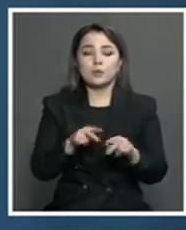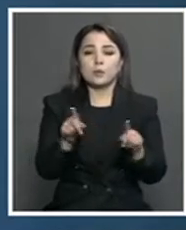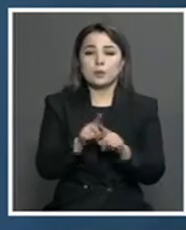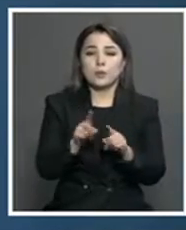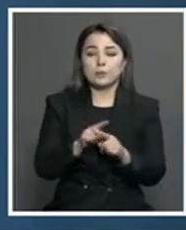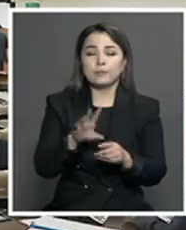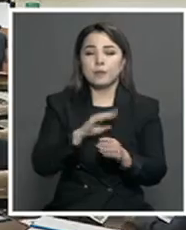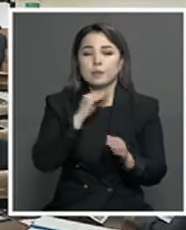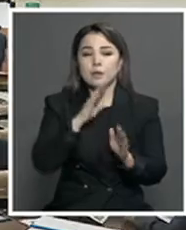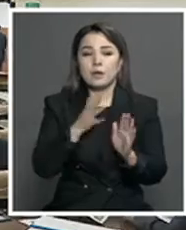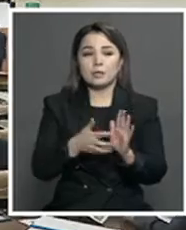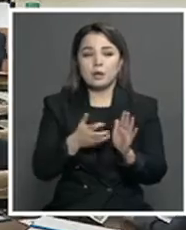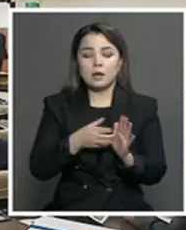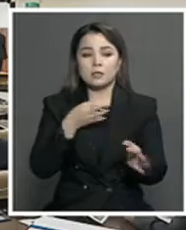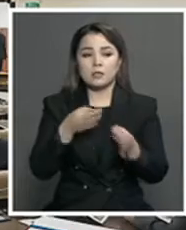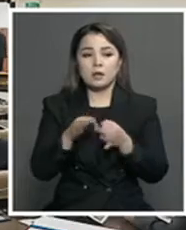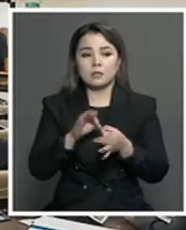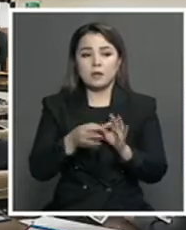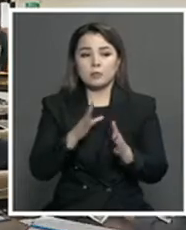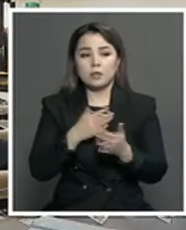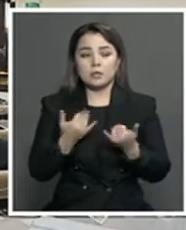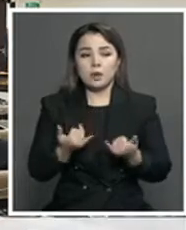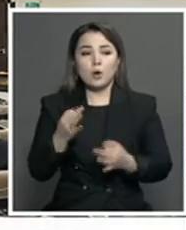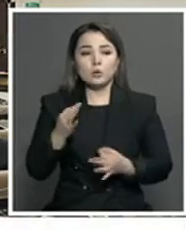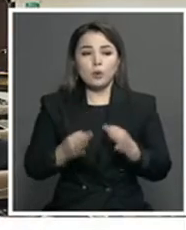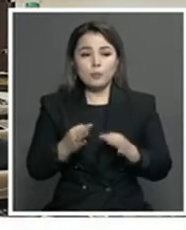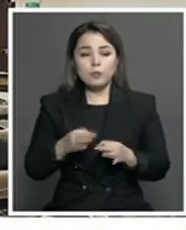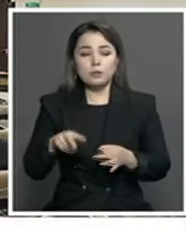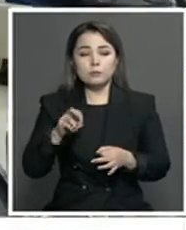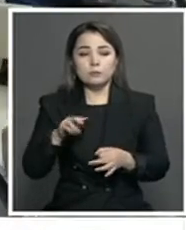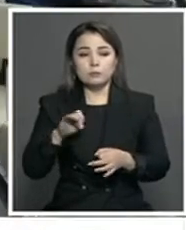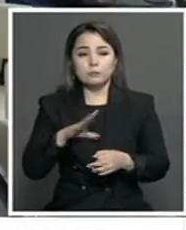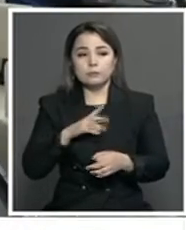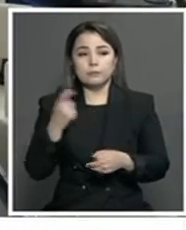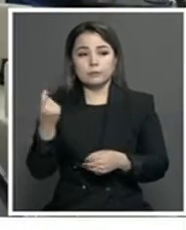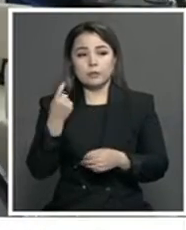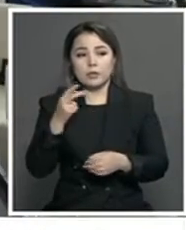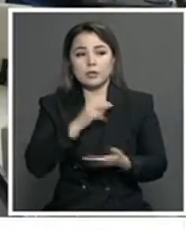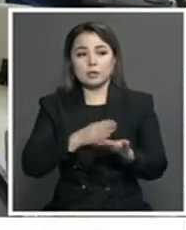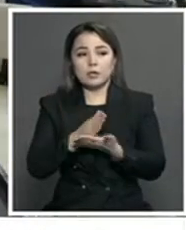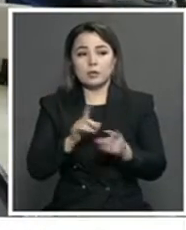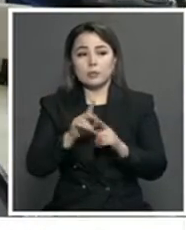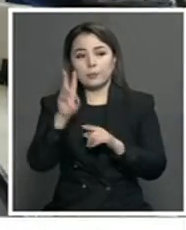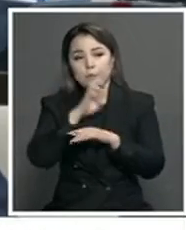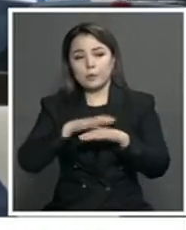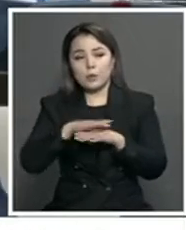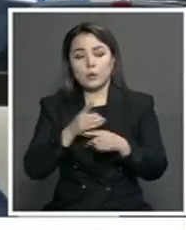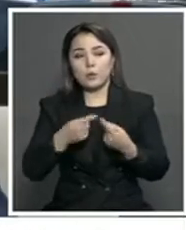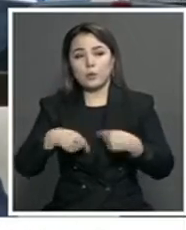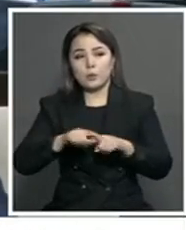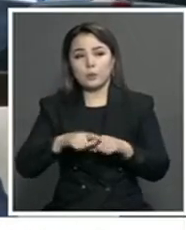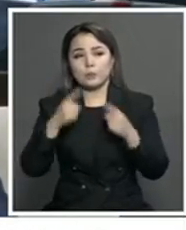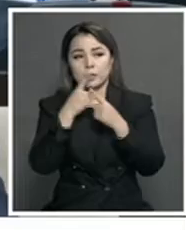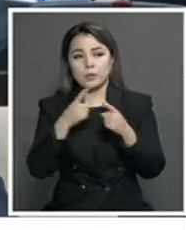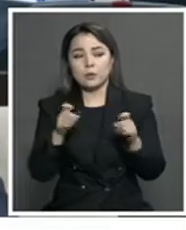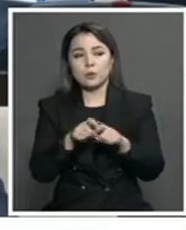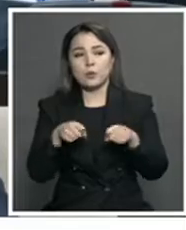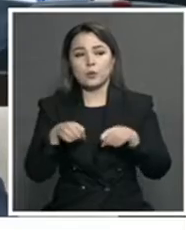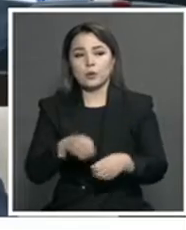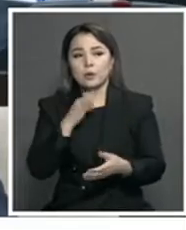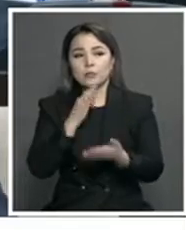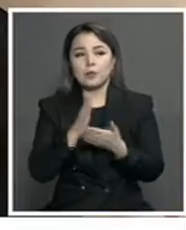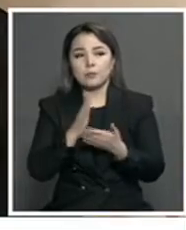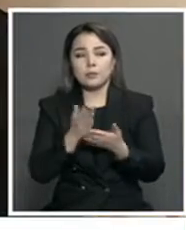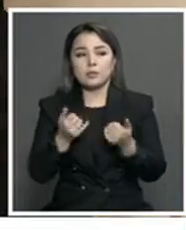қатысты кемшіліктерді сынға алды. Қазіргі норма бойынша ломбард иелері қызметін бастағаны туралы мемлекеттік органдарға ескертпеуге құқылы.